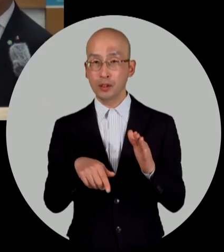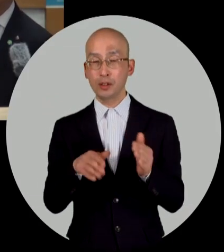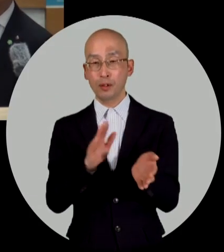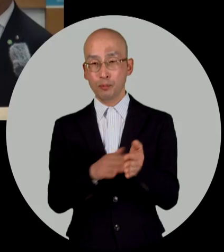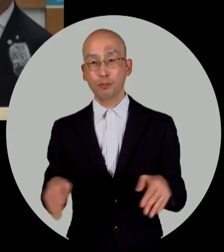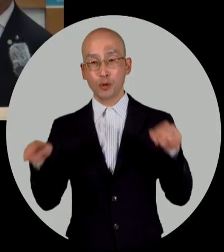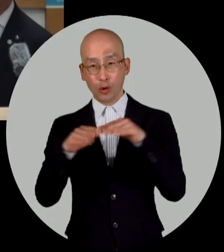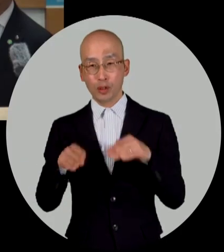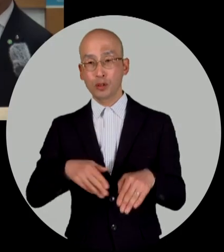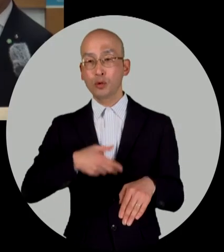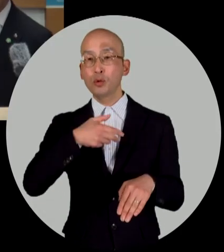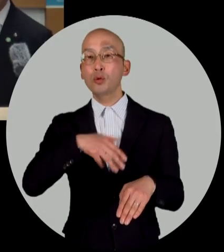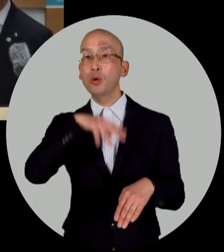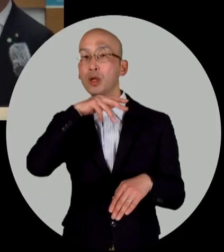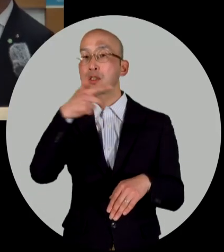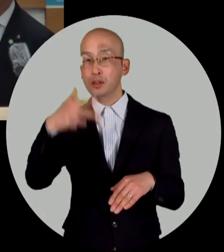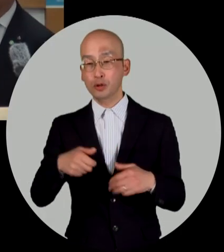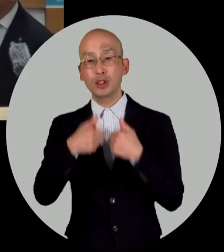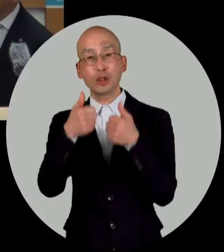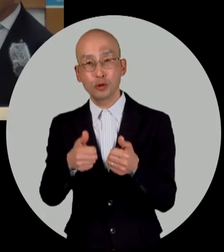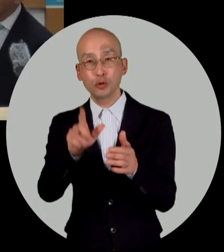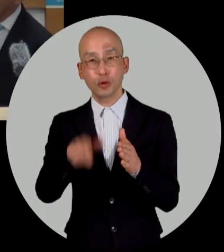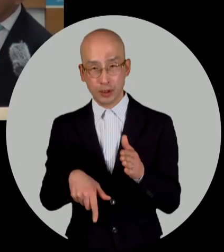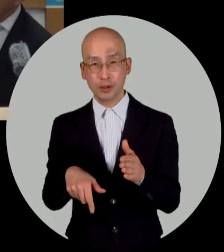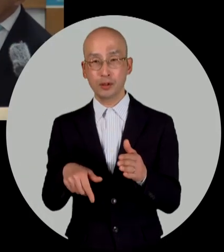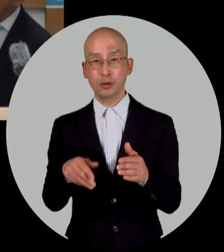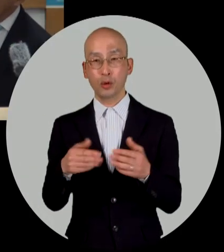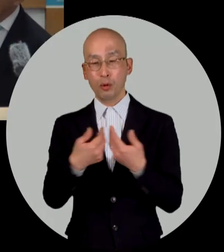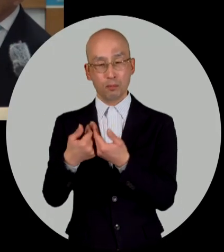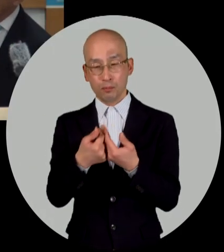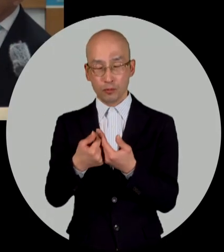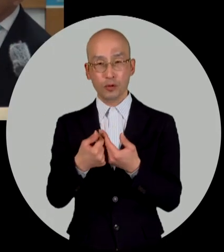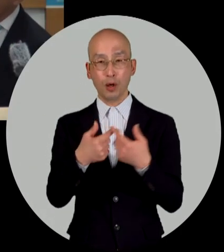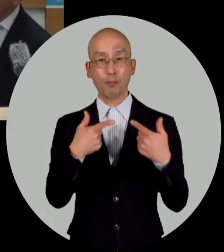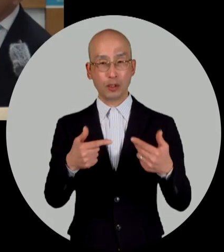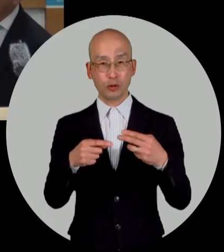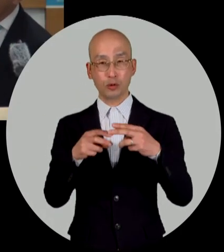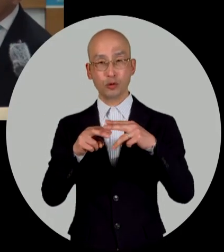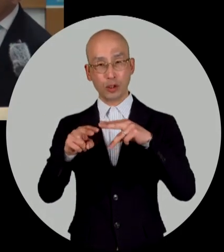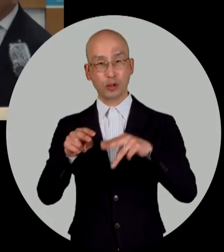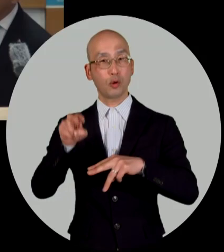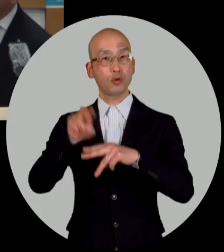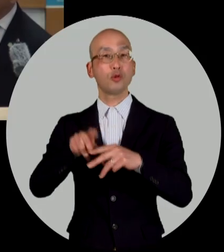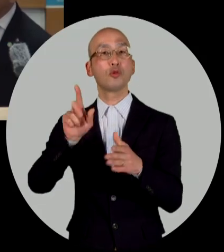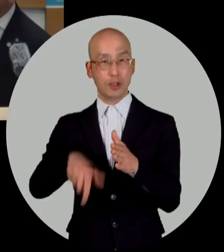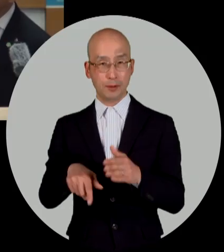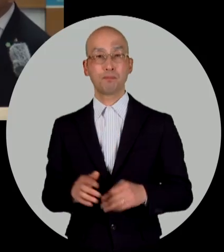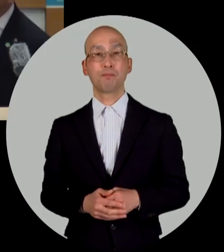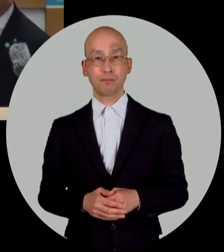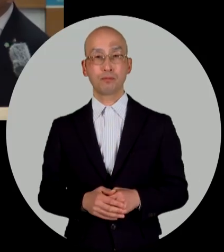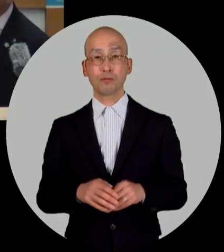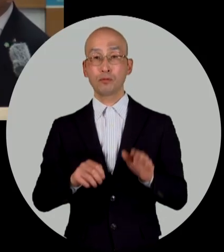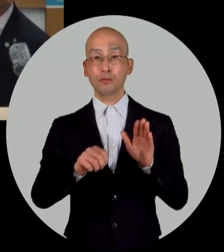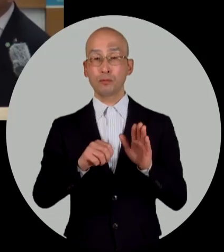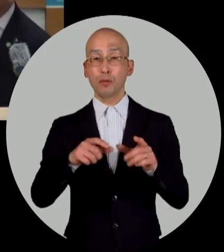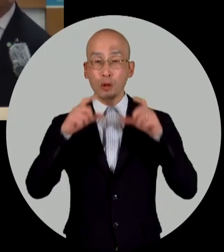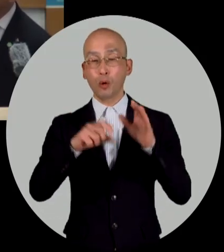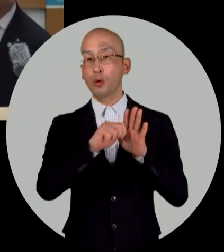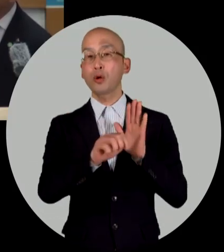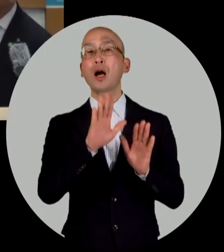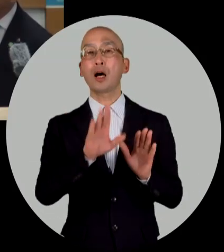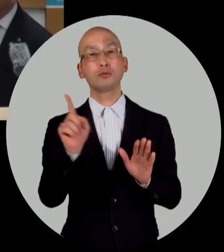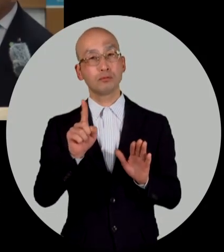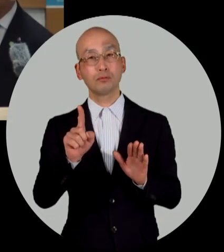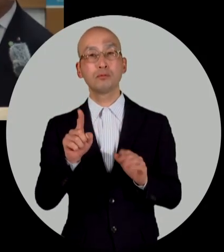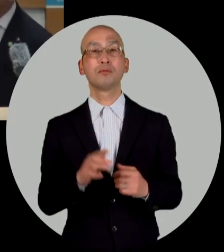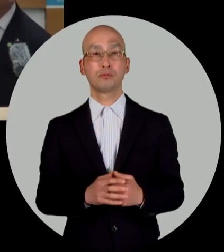訪問、それから混雑した電車バスということです。で、着用が効果的というふうに国が言っておりますの